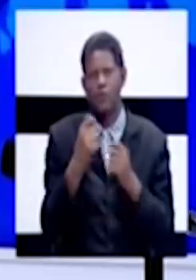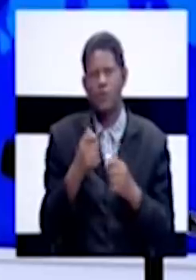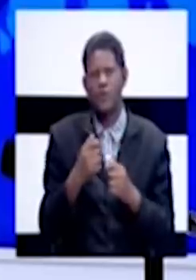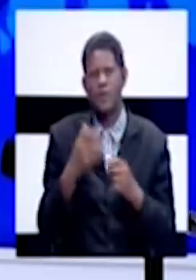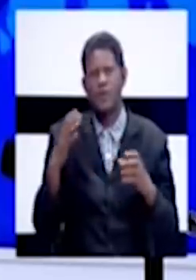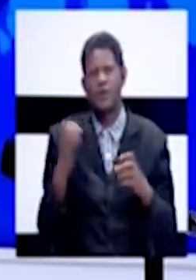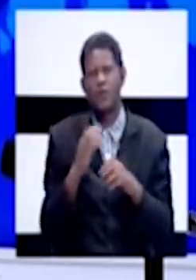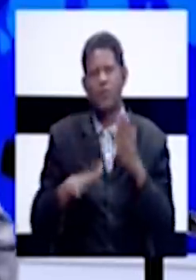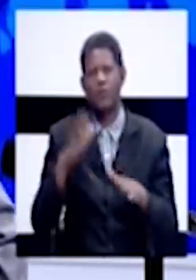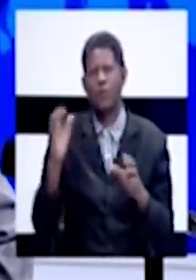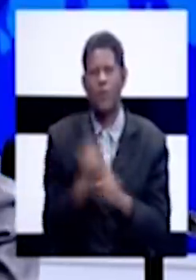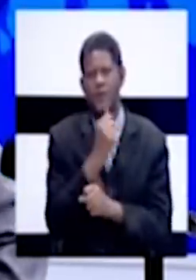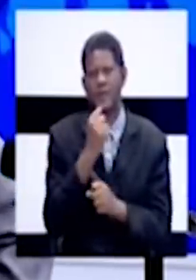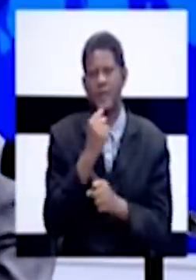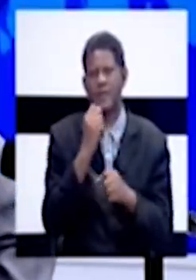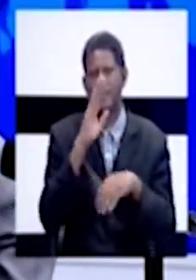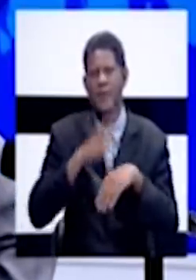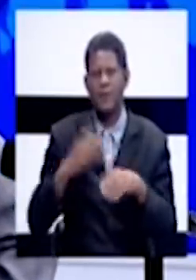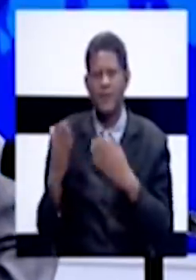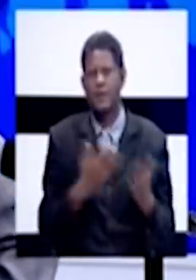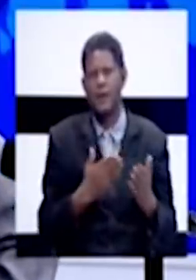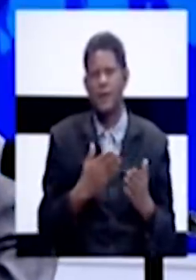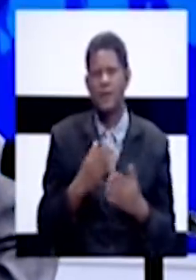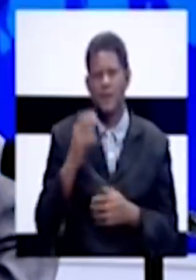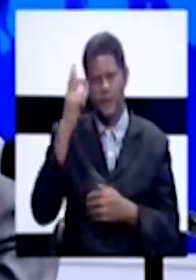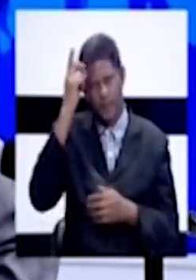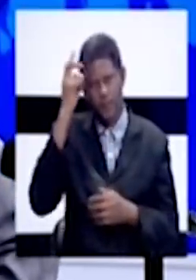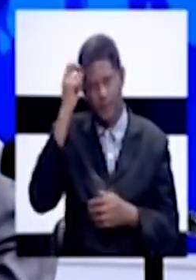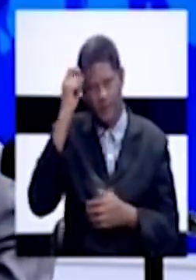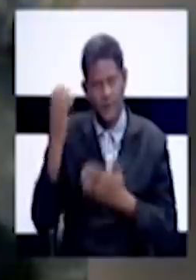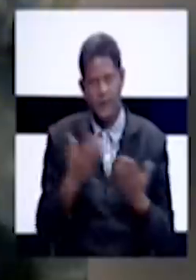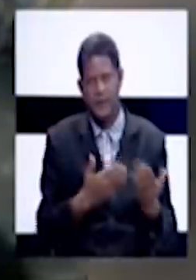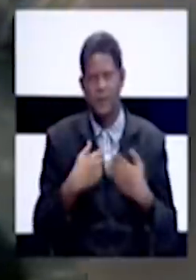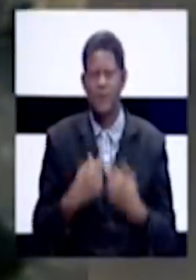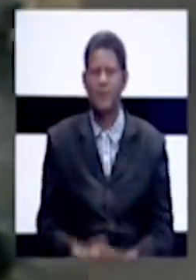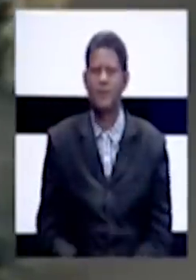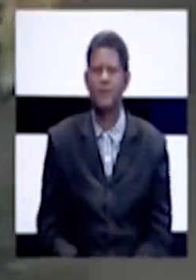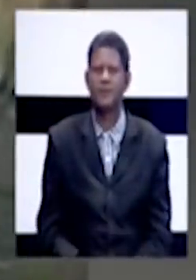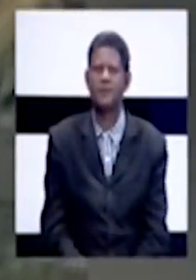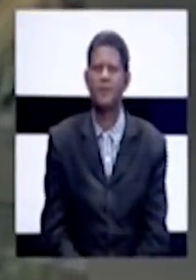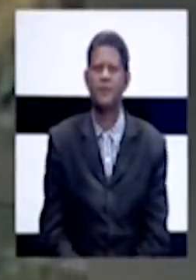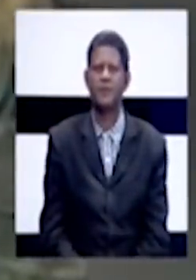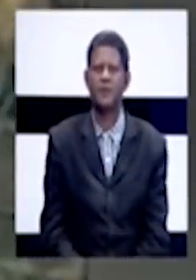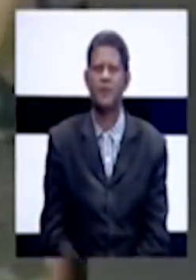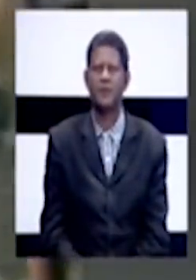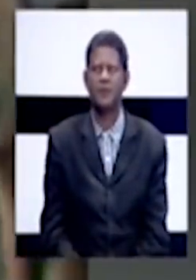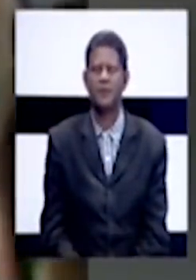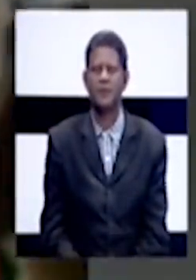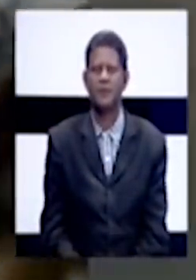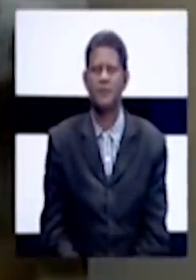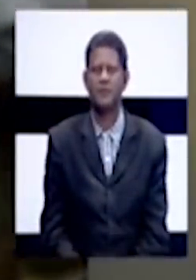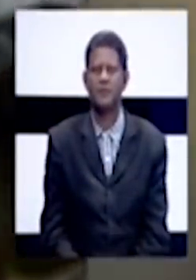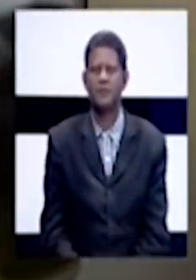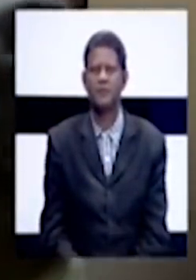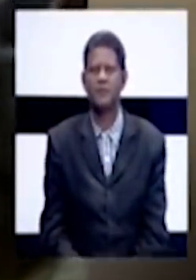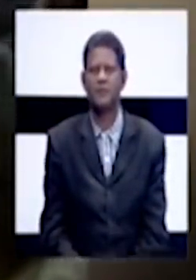اللوام ويانتب زنهن زوار دوت أبصابي ما نولد جابريل كم سعب كاربايم It lights up a biblical famine, now in